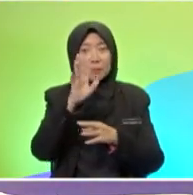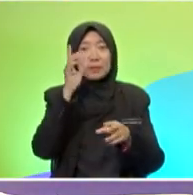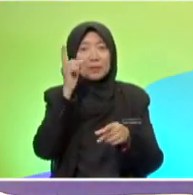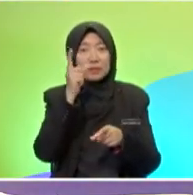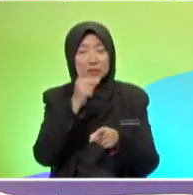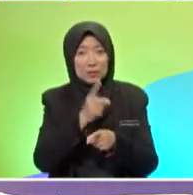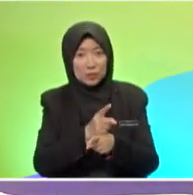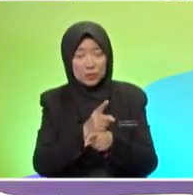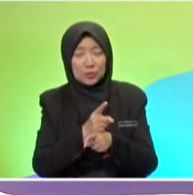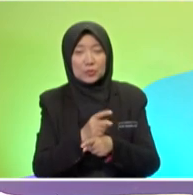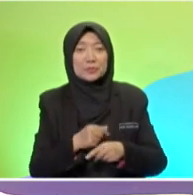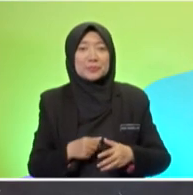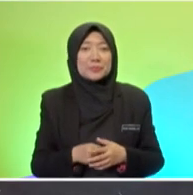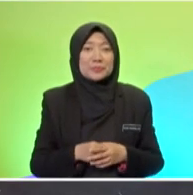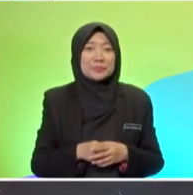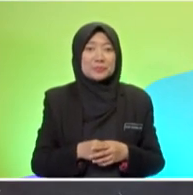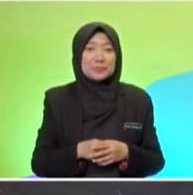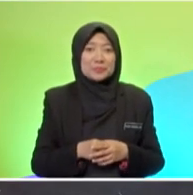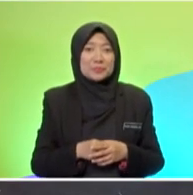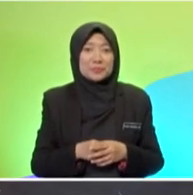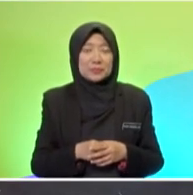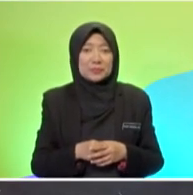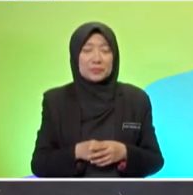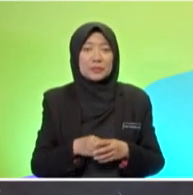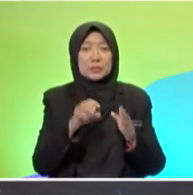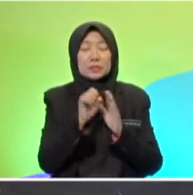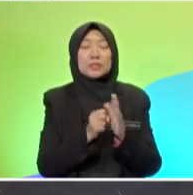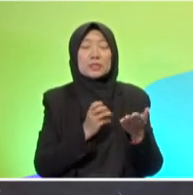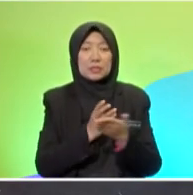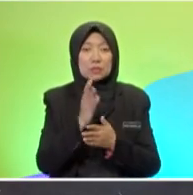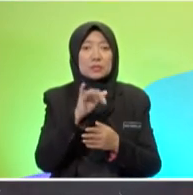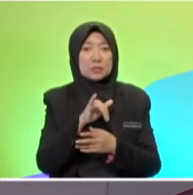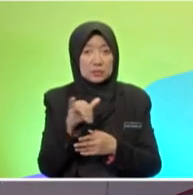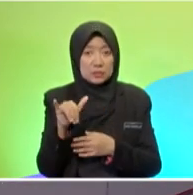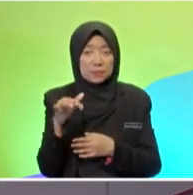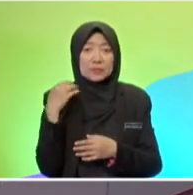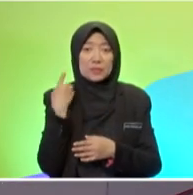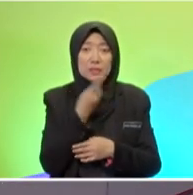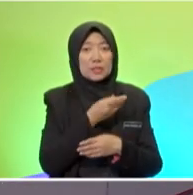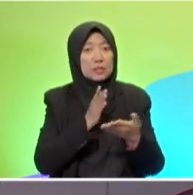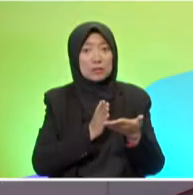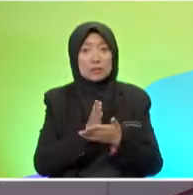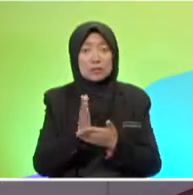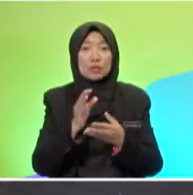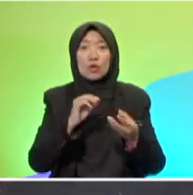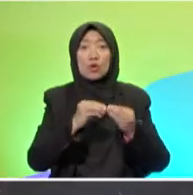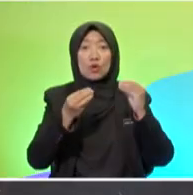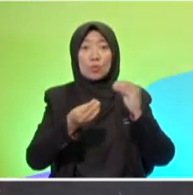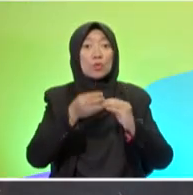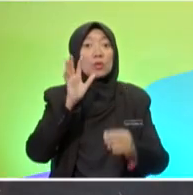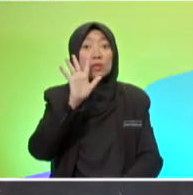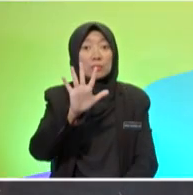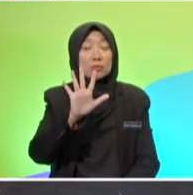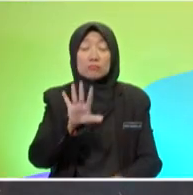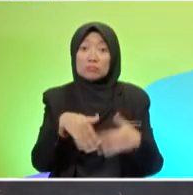Betul. Ini nombor 4. Okey, baik. Seterusnya. Okay. Kita Teruskan nombor lima. Nombor